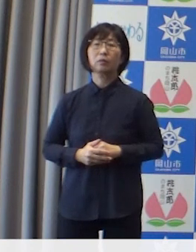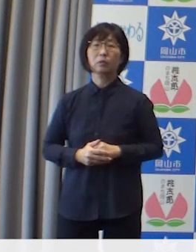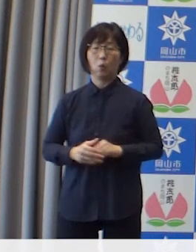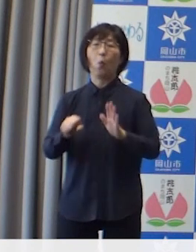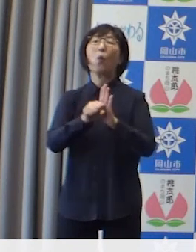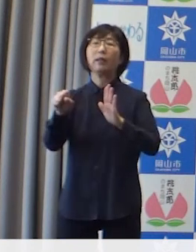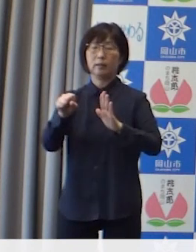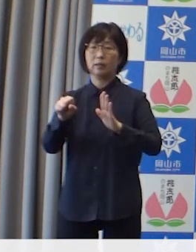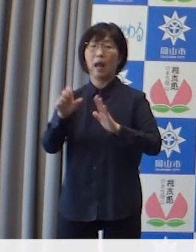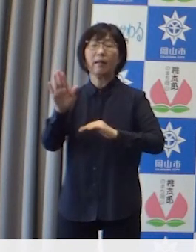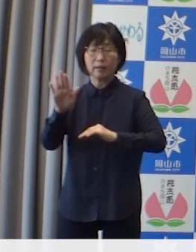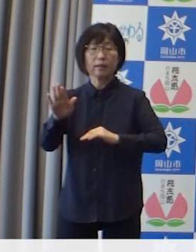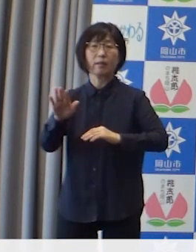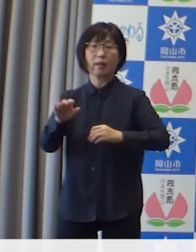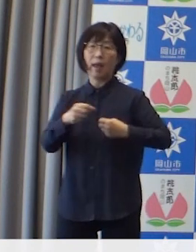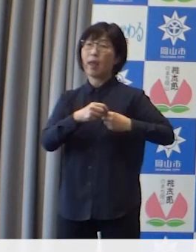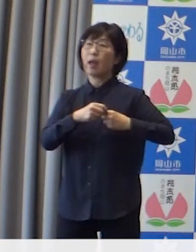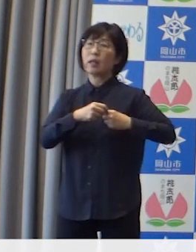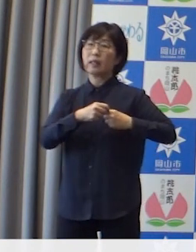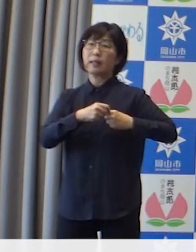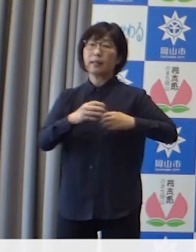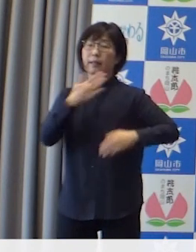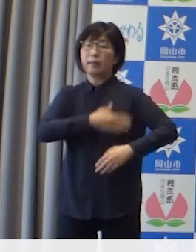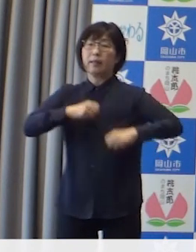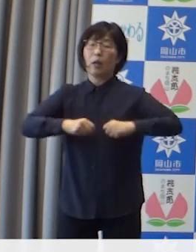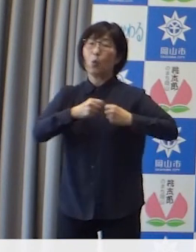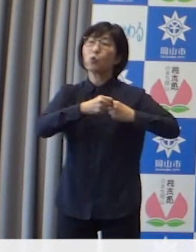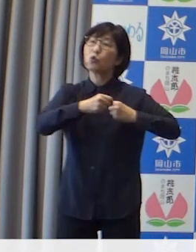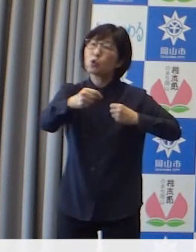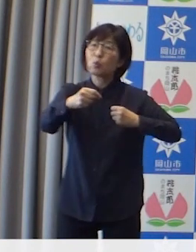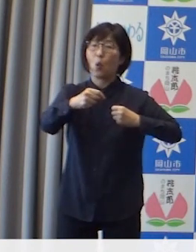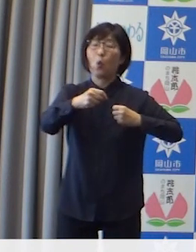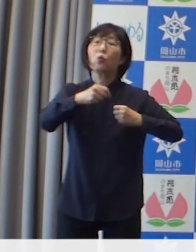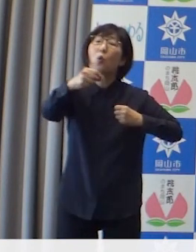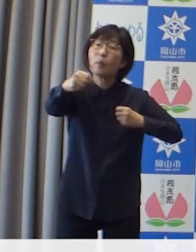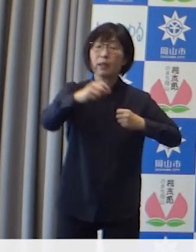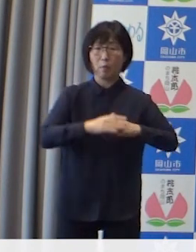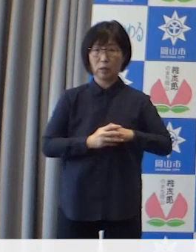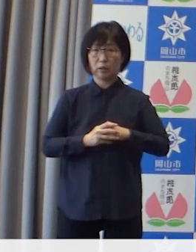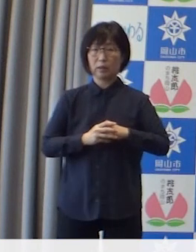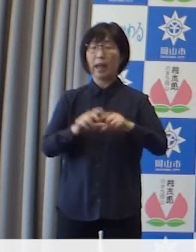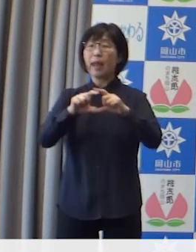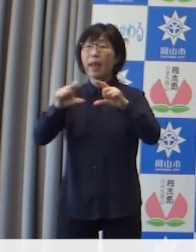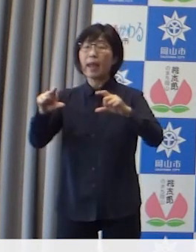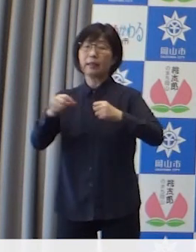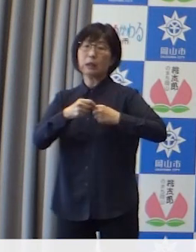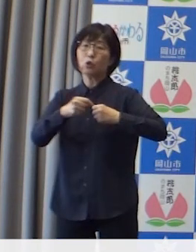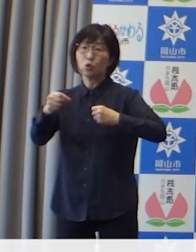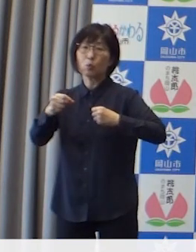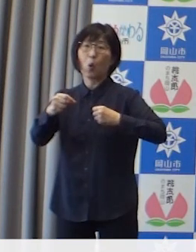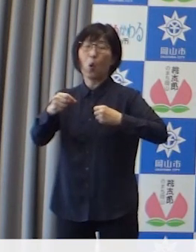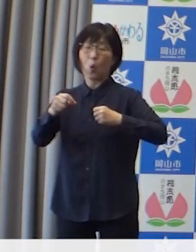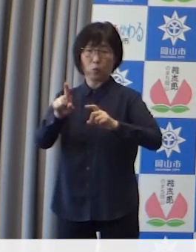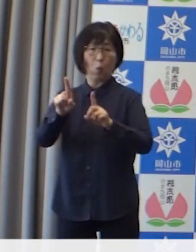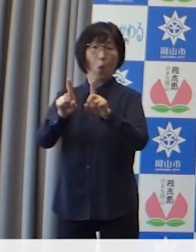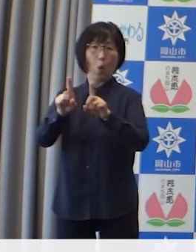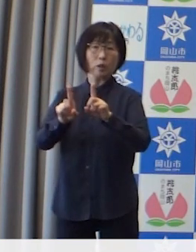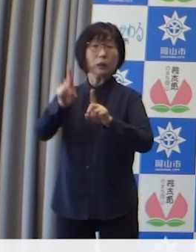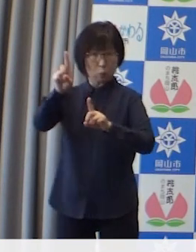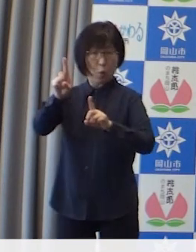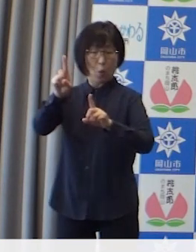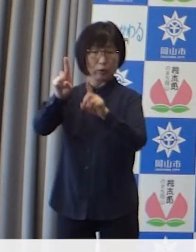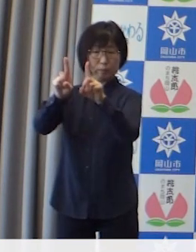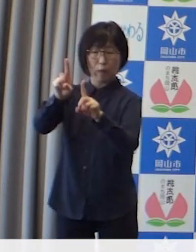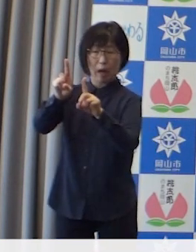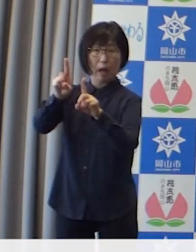健康寿命は伸びております。平均寿命との差も少しずつ、縮まってはいますけれども、依然として全